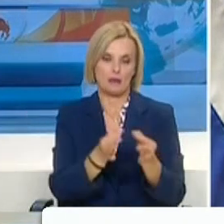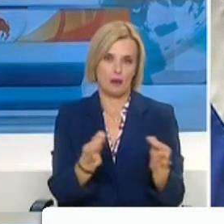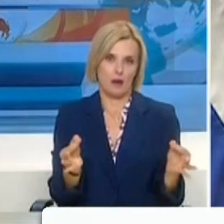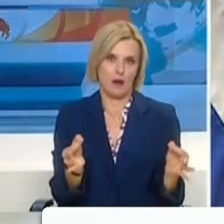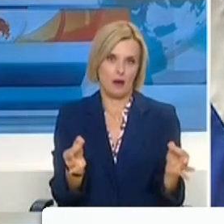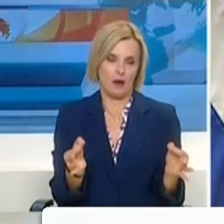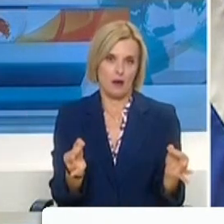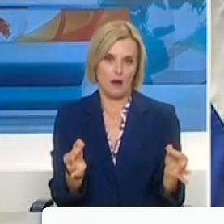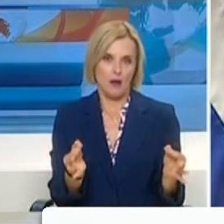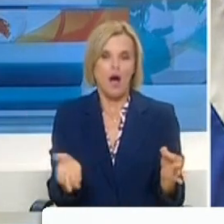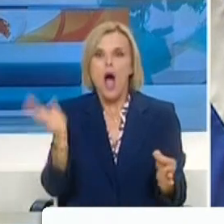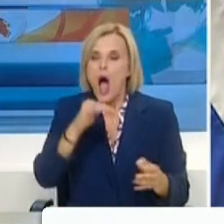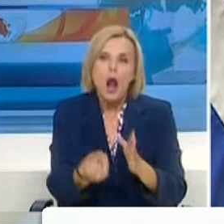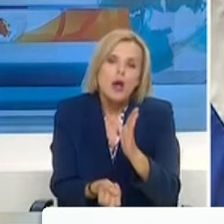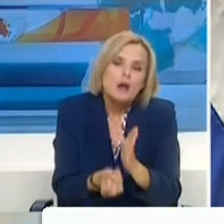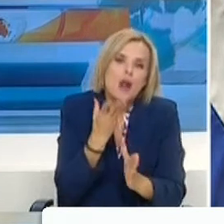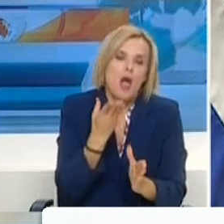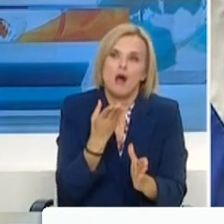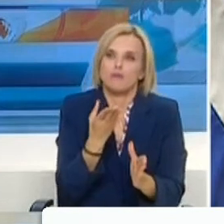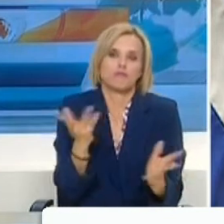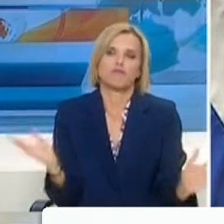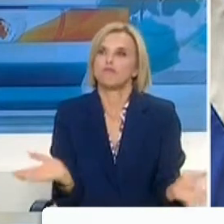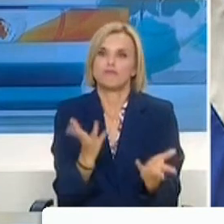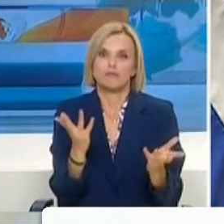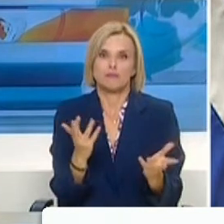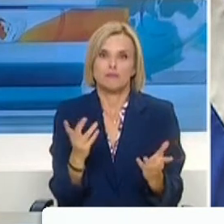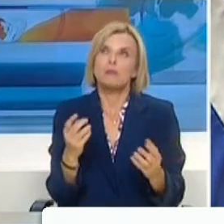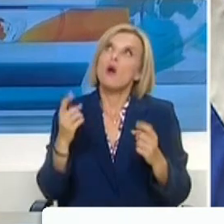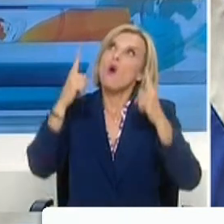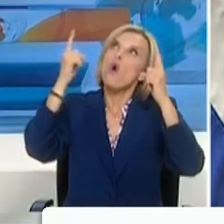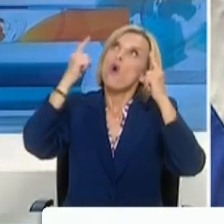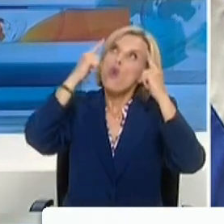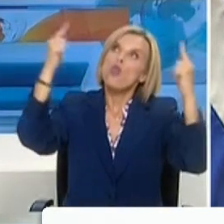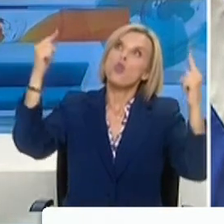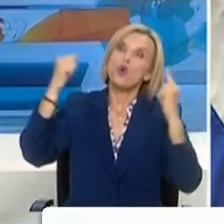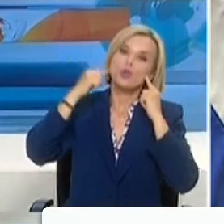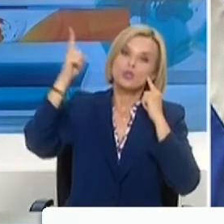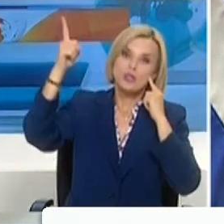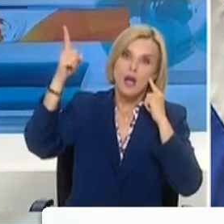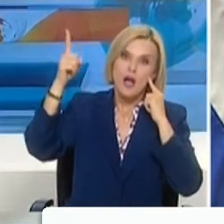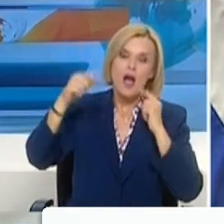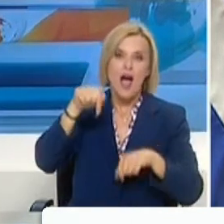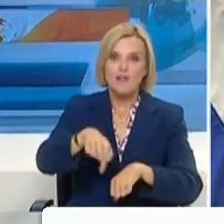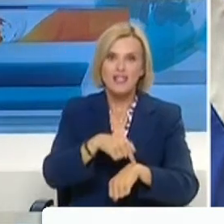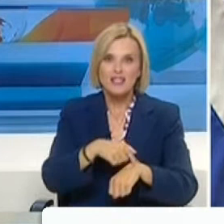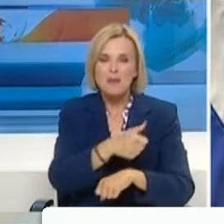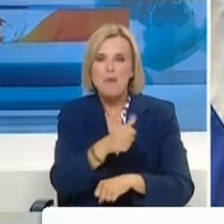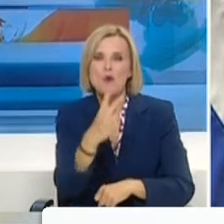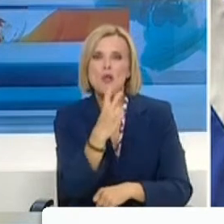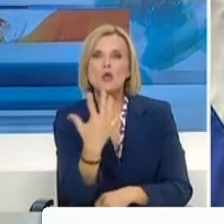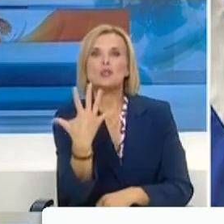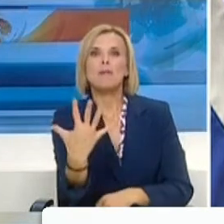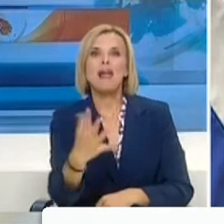να συνεχίσουμε κάποια άλλα νέα συστήματα ψύξης. Δόξα τω Θεώ, έχουμε αυτή τη στιγμή 25 κρούσματα σε μονάδες. Αυτό σημαίνει